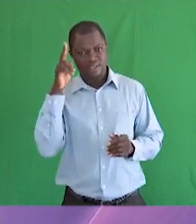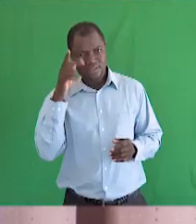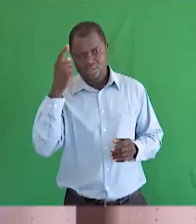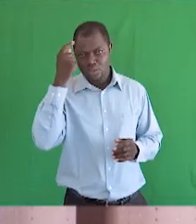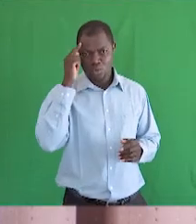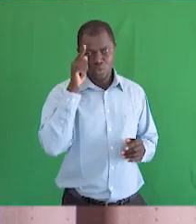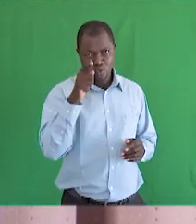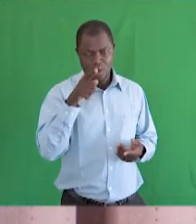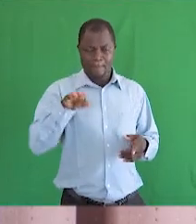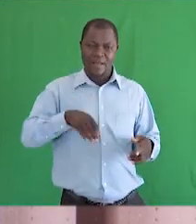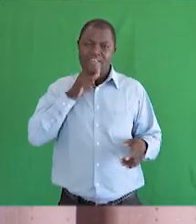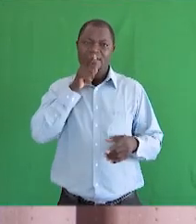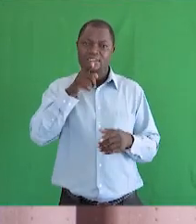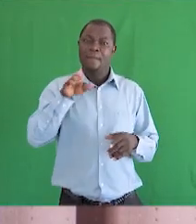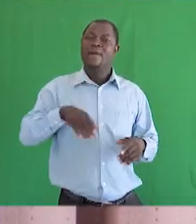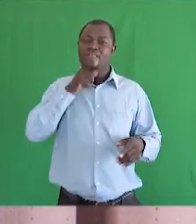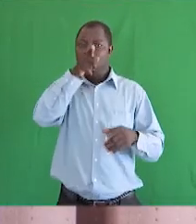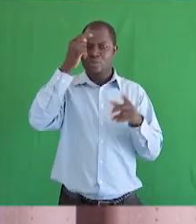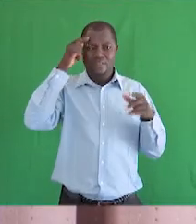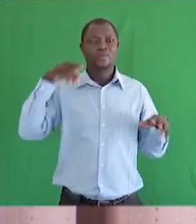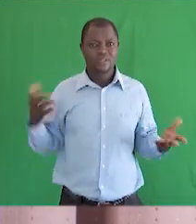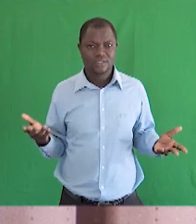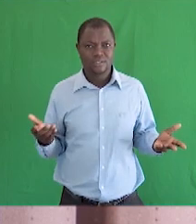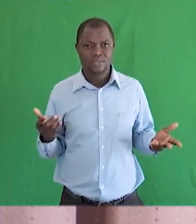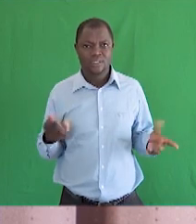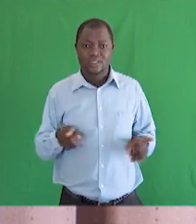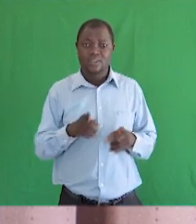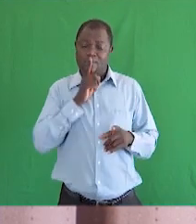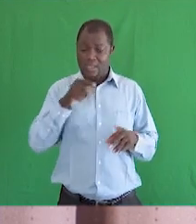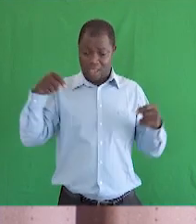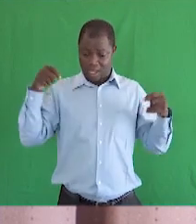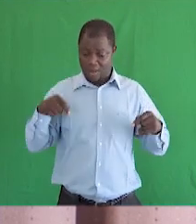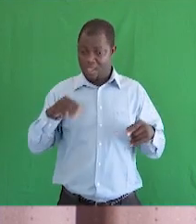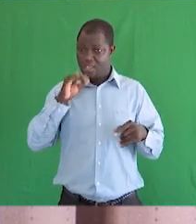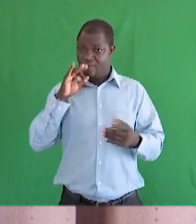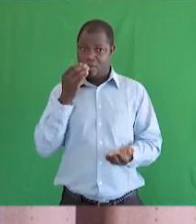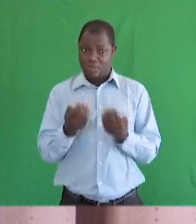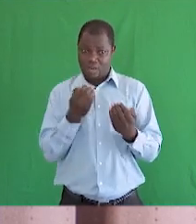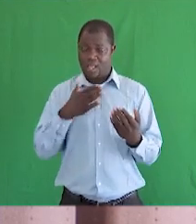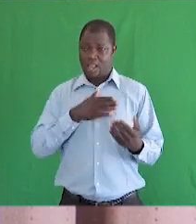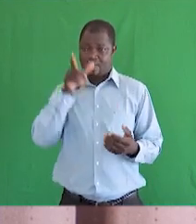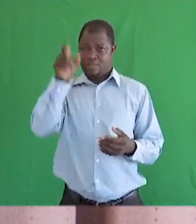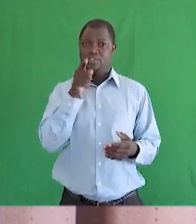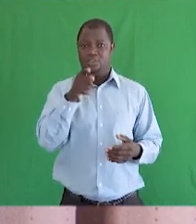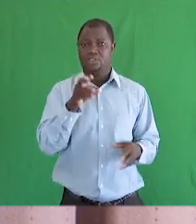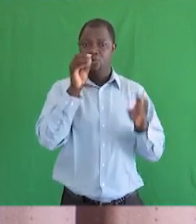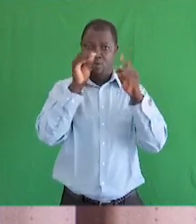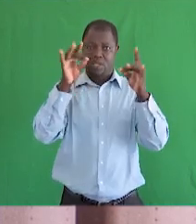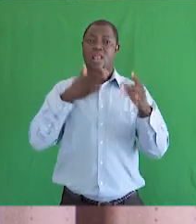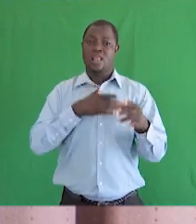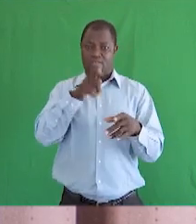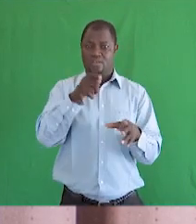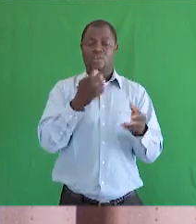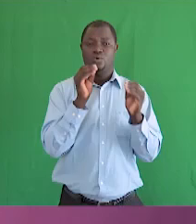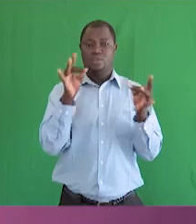nai vabereki munoti kudii kune nyaya iri kutaurwa nenyika yamangwana kuti aiwaka kana mwana achidanana nemumwe zvakanaka kuziva munhu